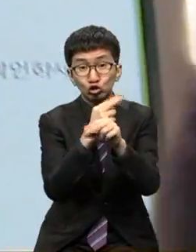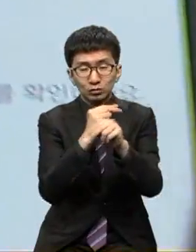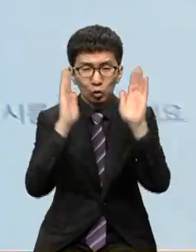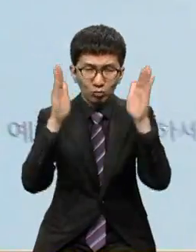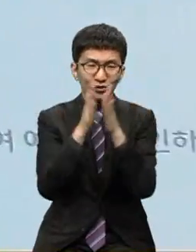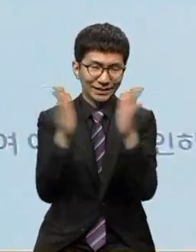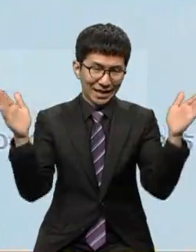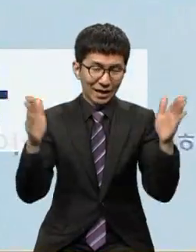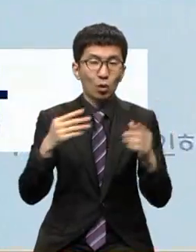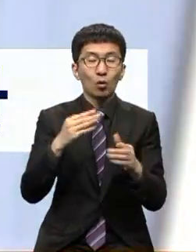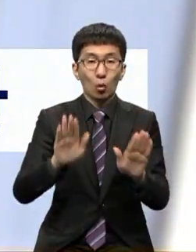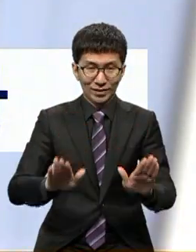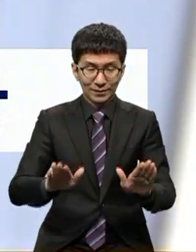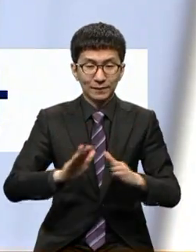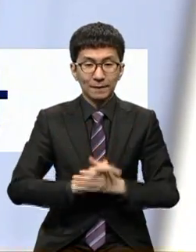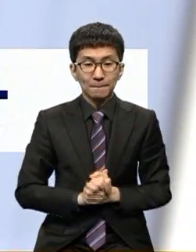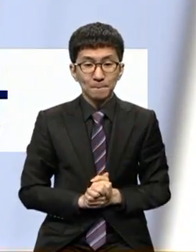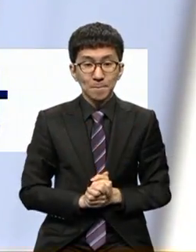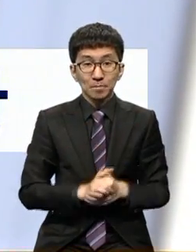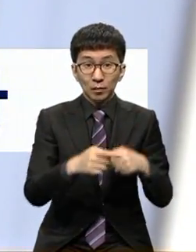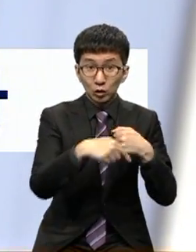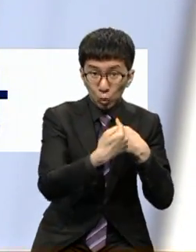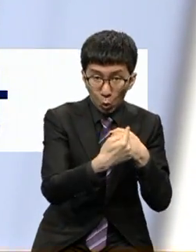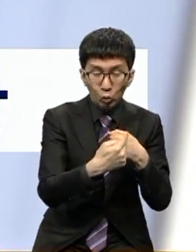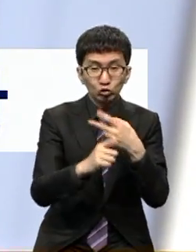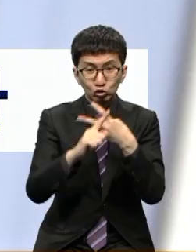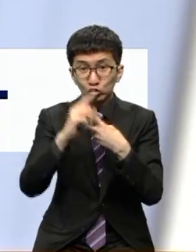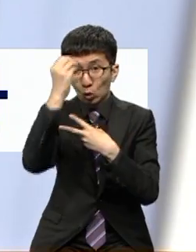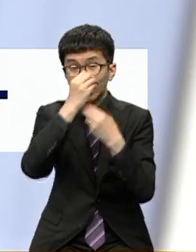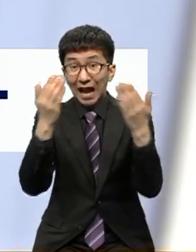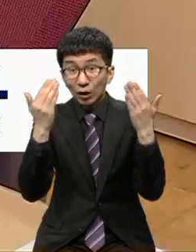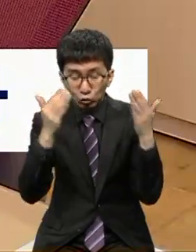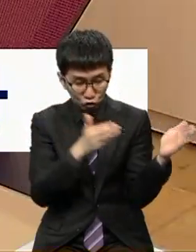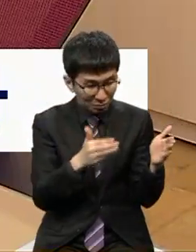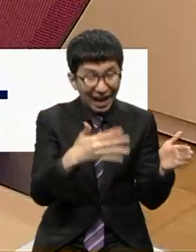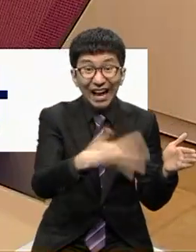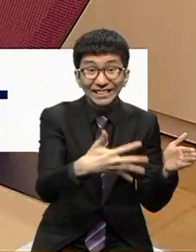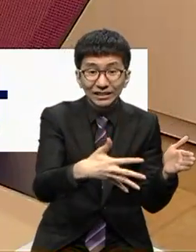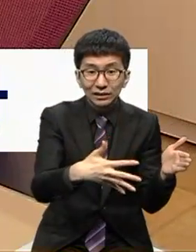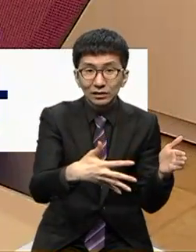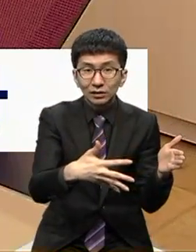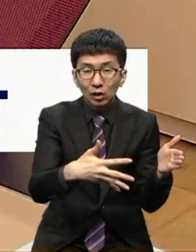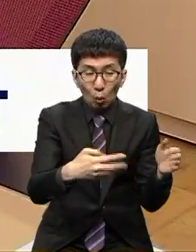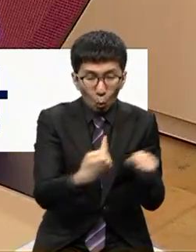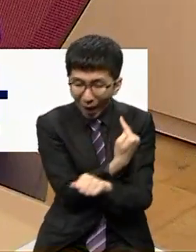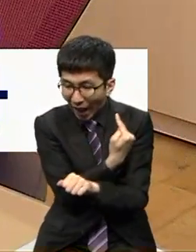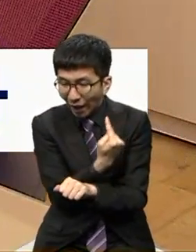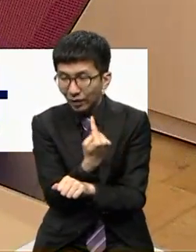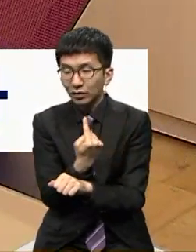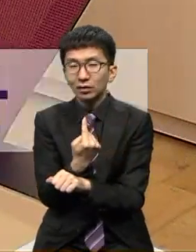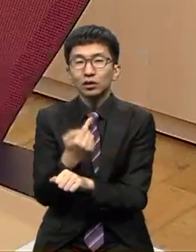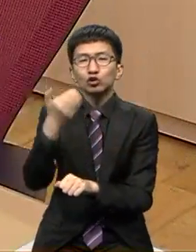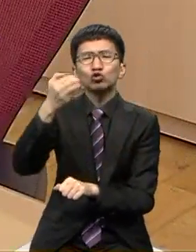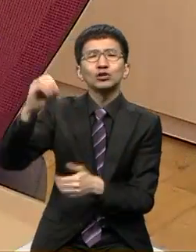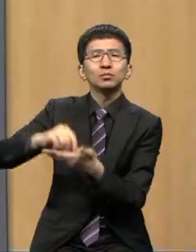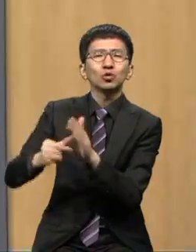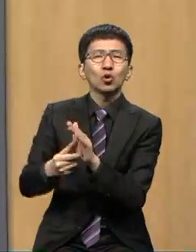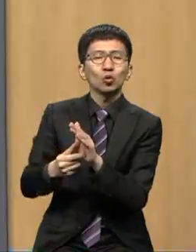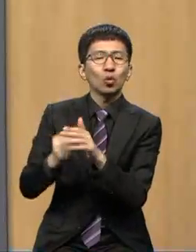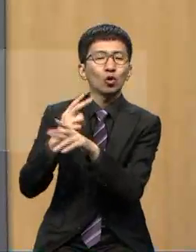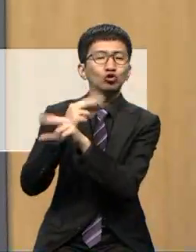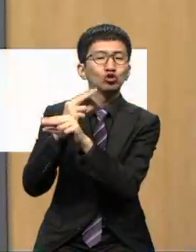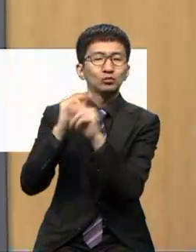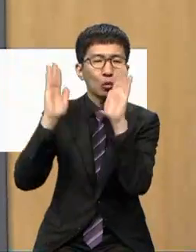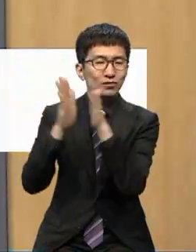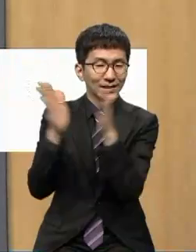첫날. 수도권 유치원과 초중고교 중 준비가 안된 곳을 빼고 10곳 중 9곳이 원격 수업으로 전환했습니다.